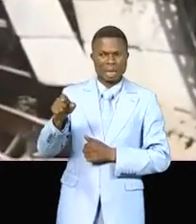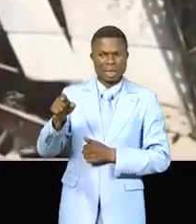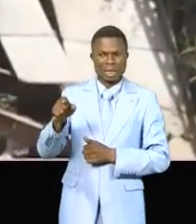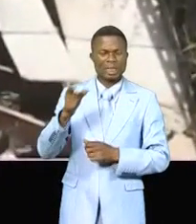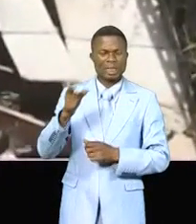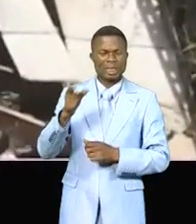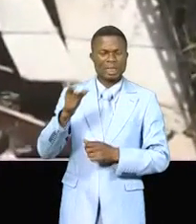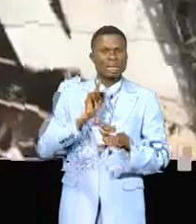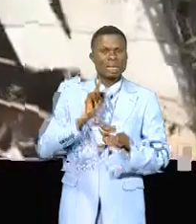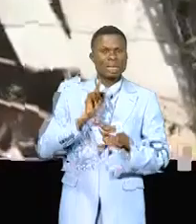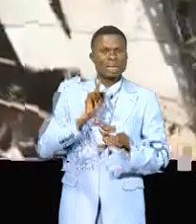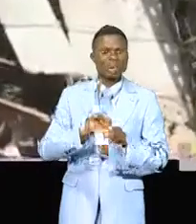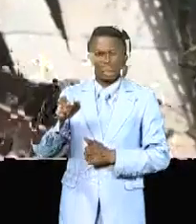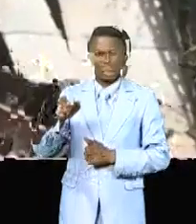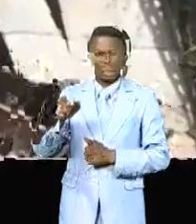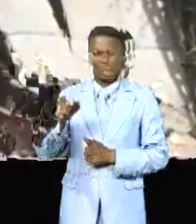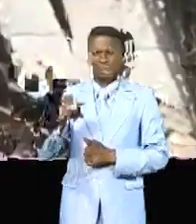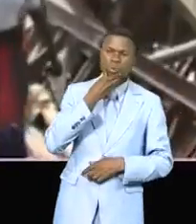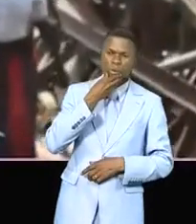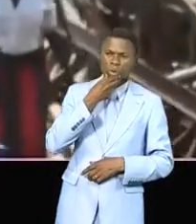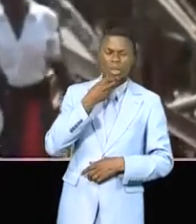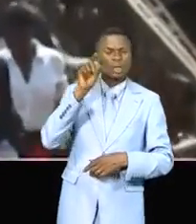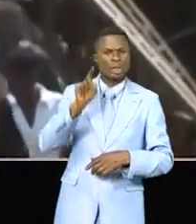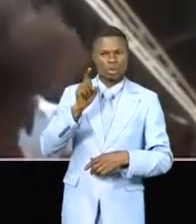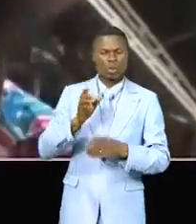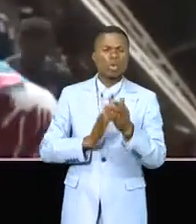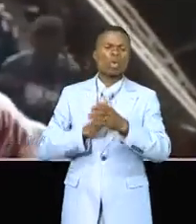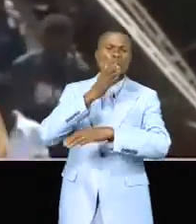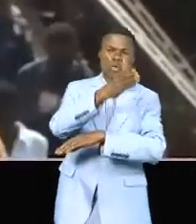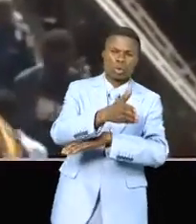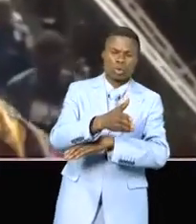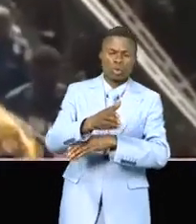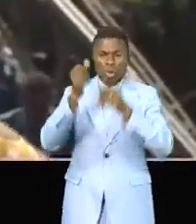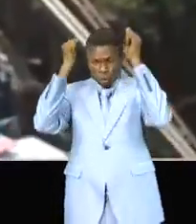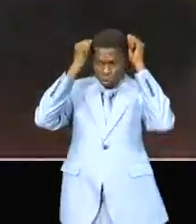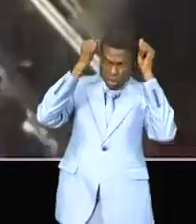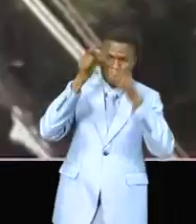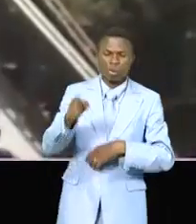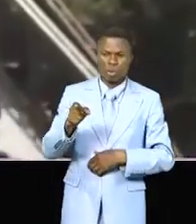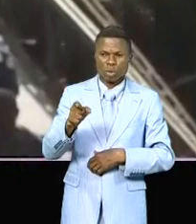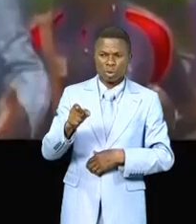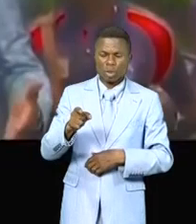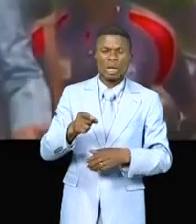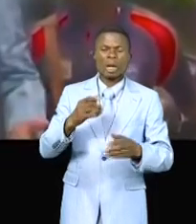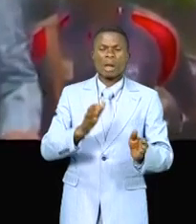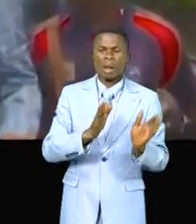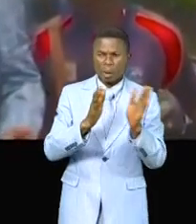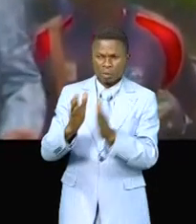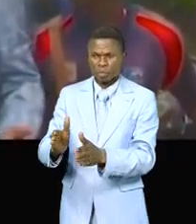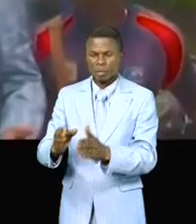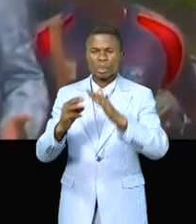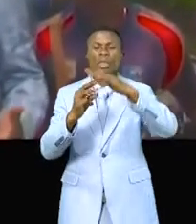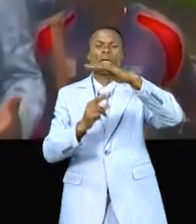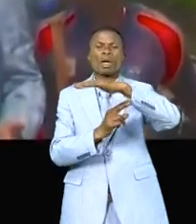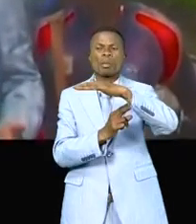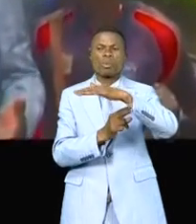à Kananga-Mbouaï sont censés de traverser sur les bambous de Chine érigés sur ce pont. Ce pont a été